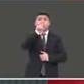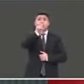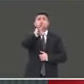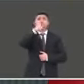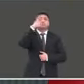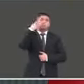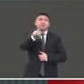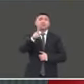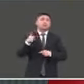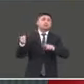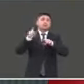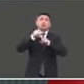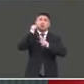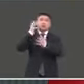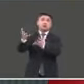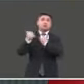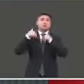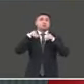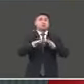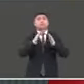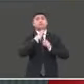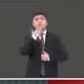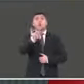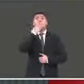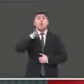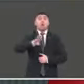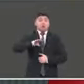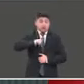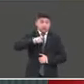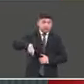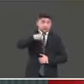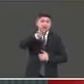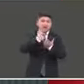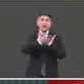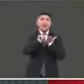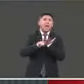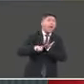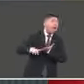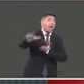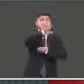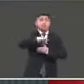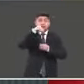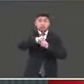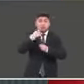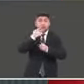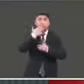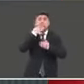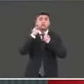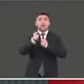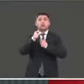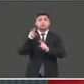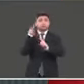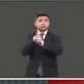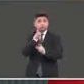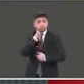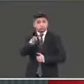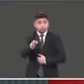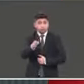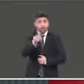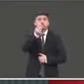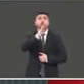bine çıkardık öğrencilerimizin neredeyse tamamının derslere katılması